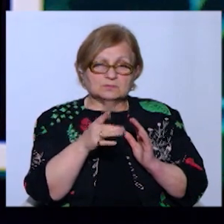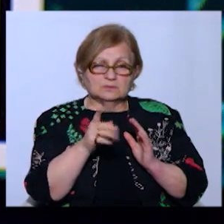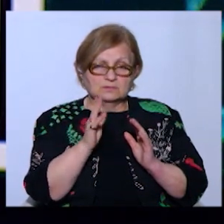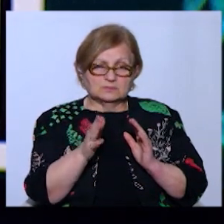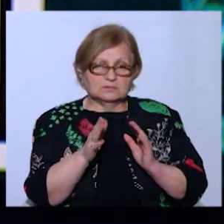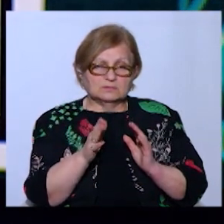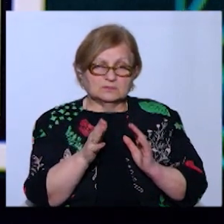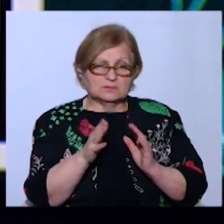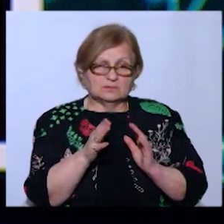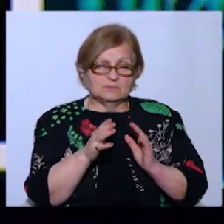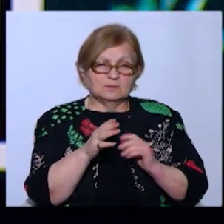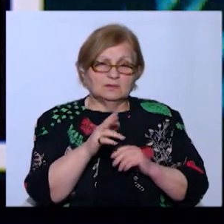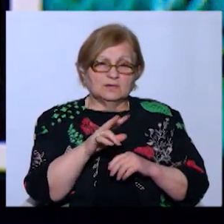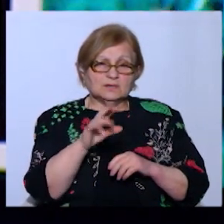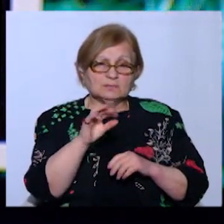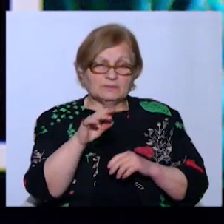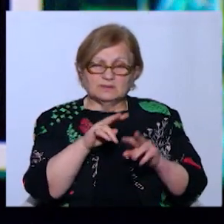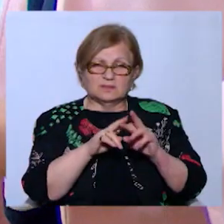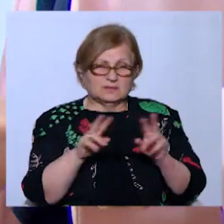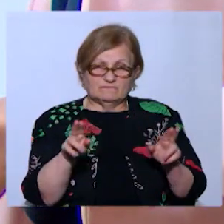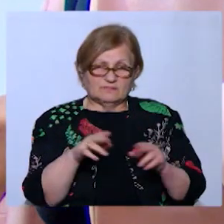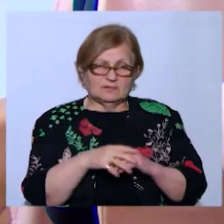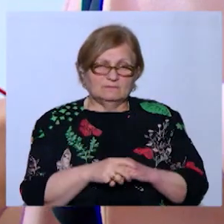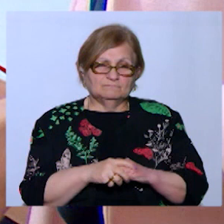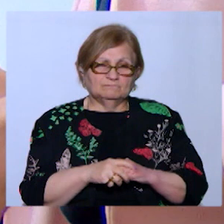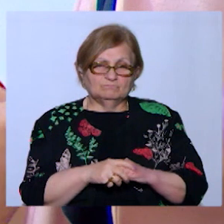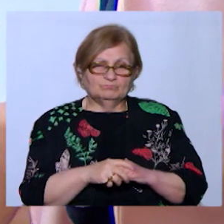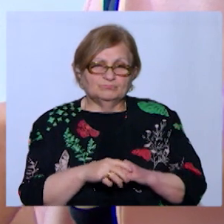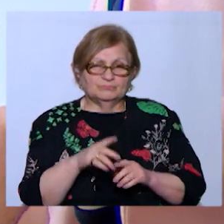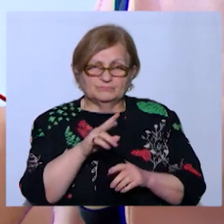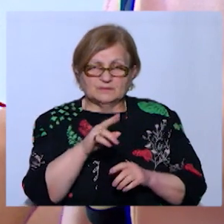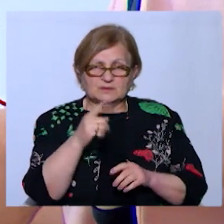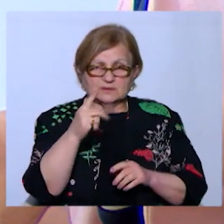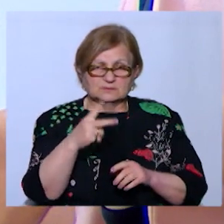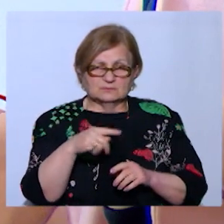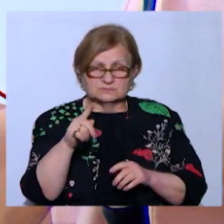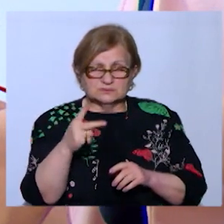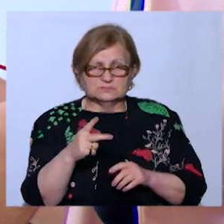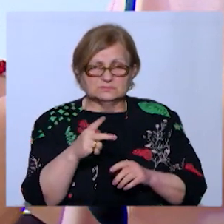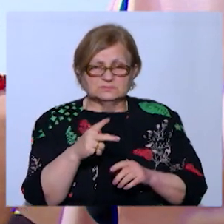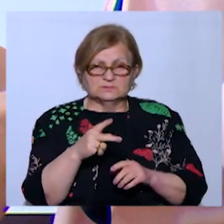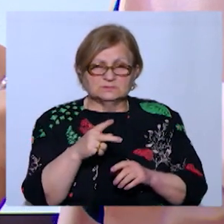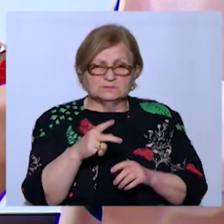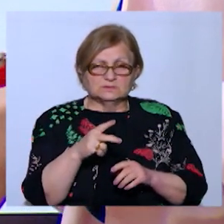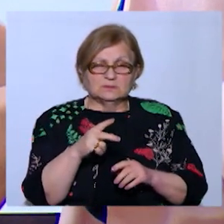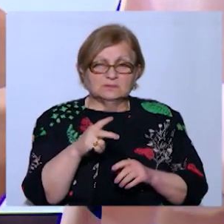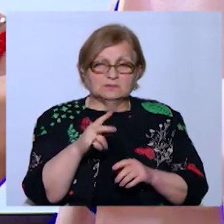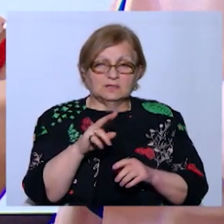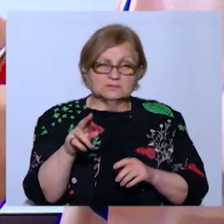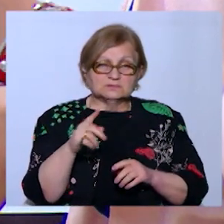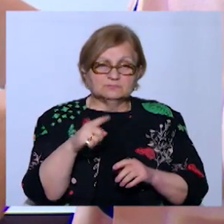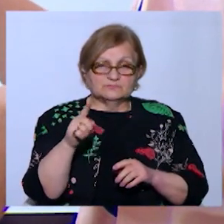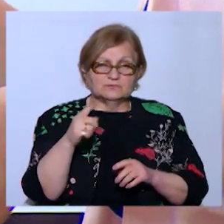ახაც იგივეა. აი ესე. გვაქვს ისევ ერთი შეფარდებული ფესვი 2-თან, რაც არის